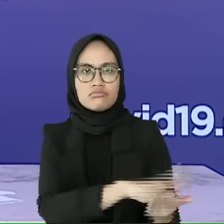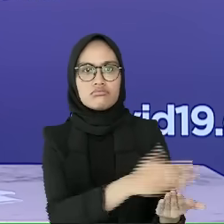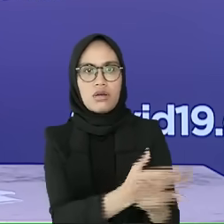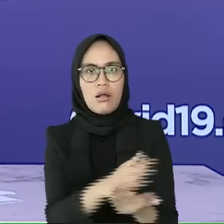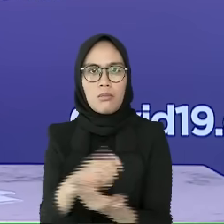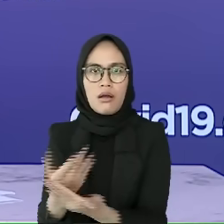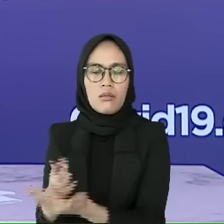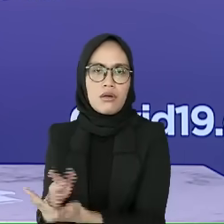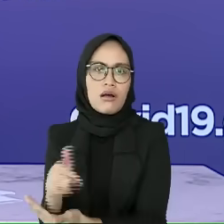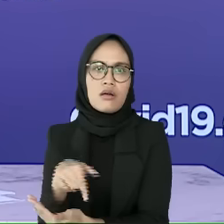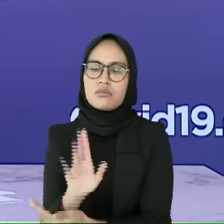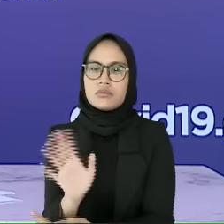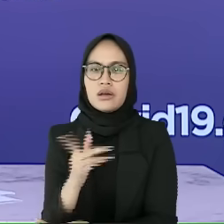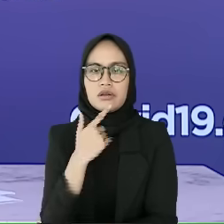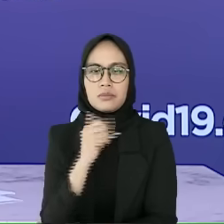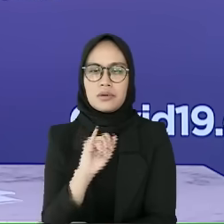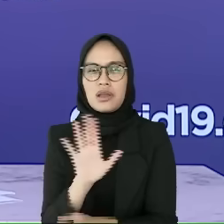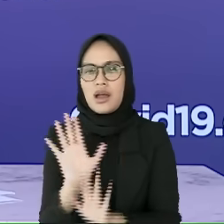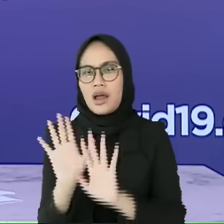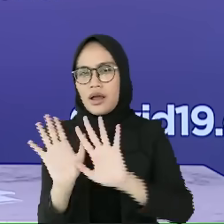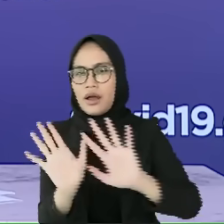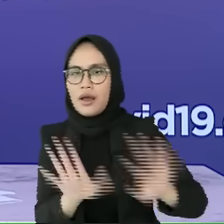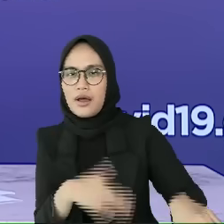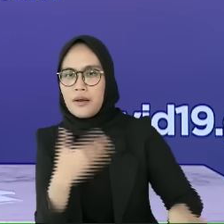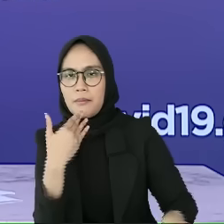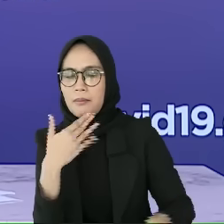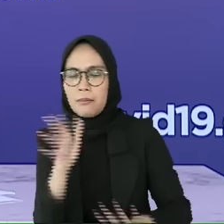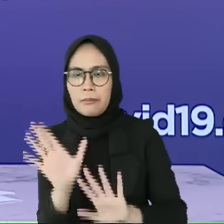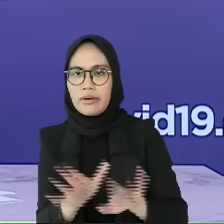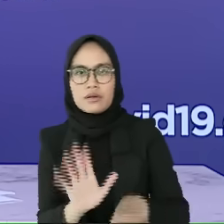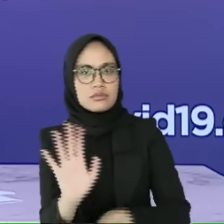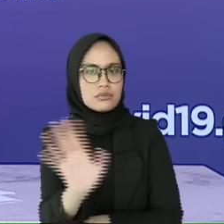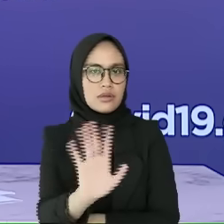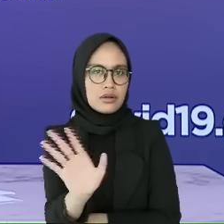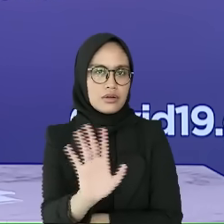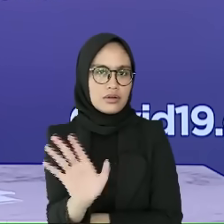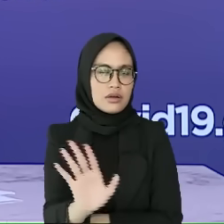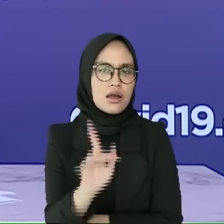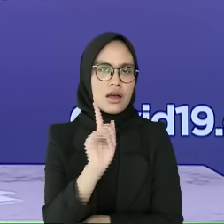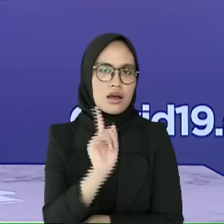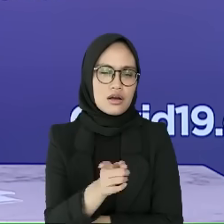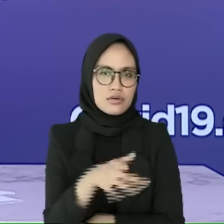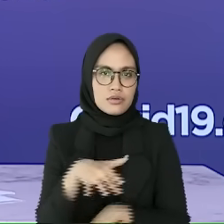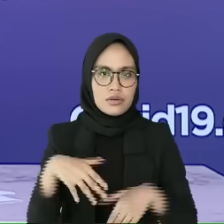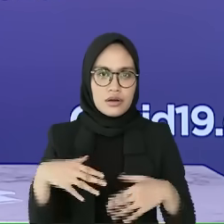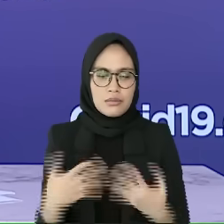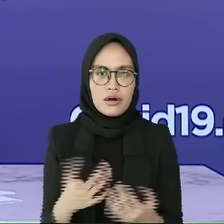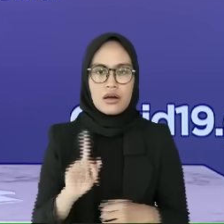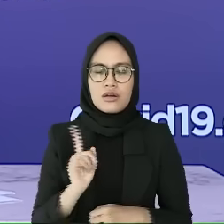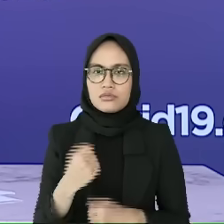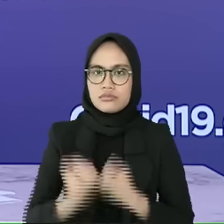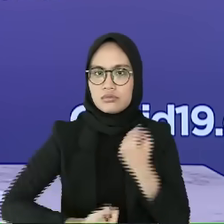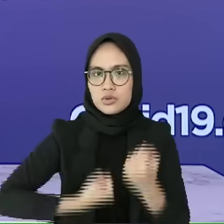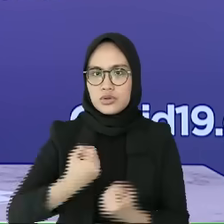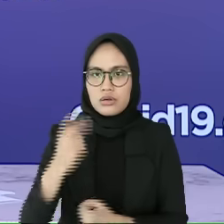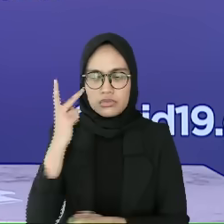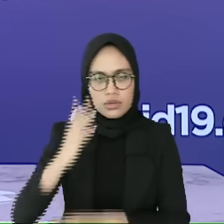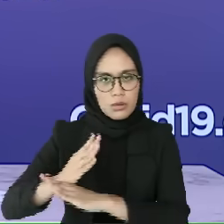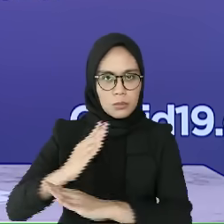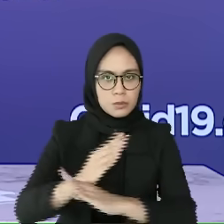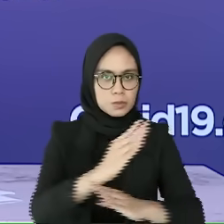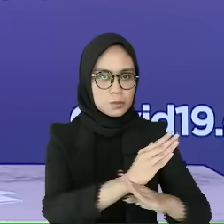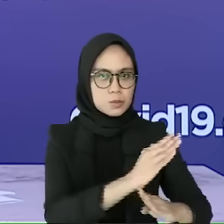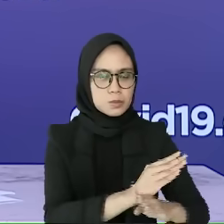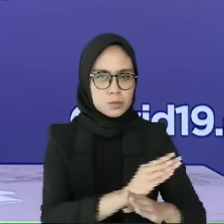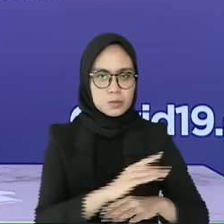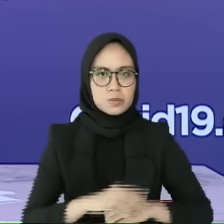berpuas diri hanya dengan menunda saja, namun lebih optimal mengurangi angka importasi kasus dengan